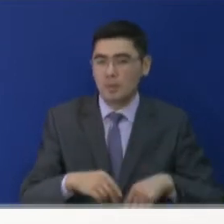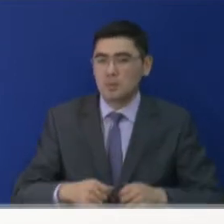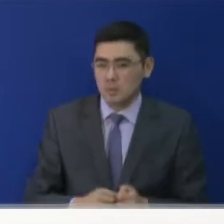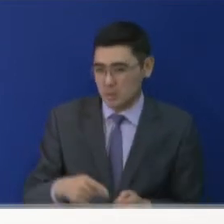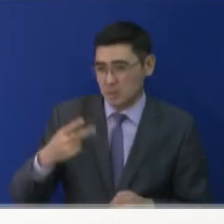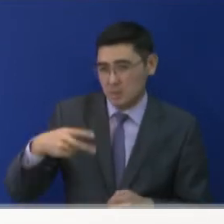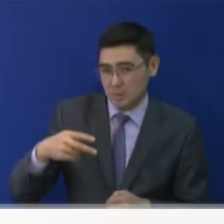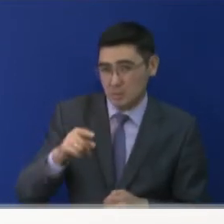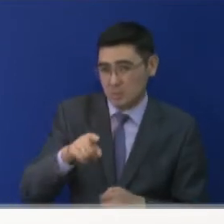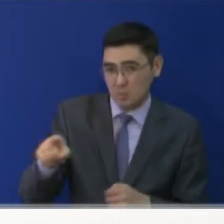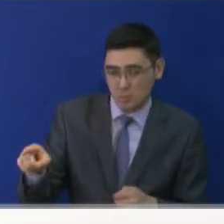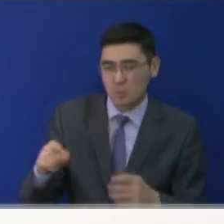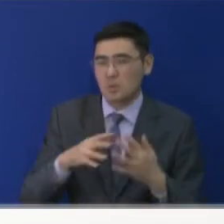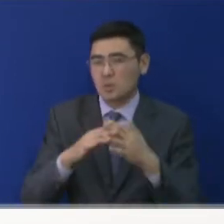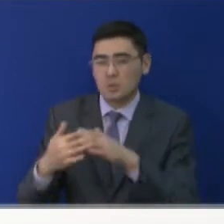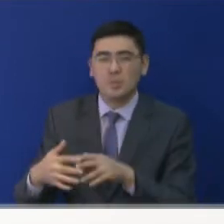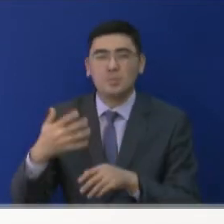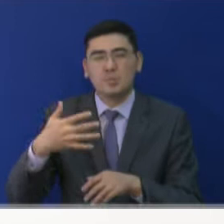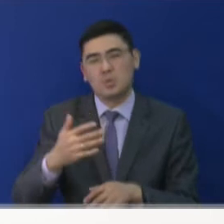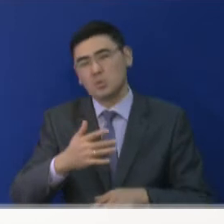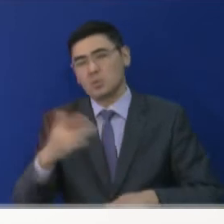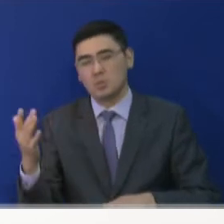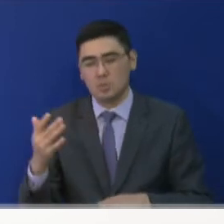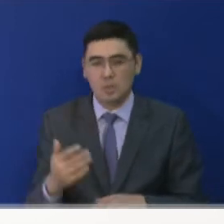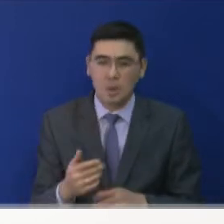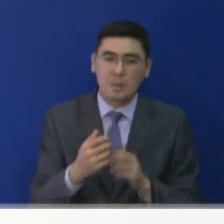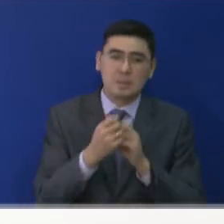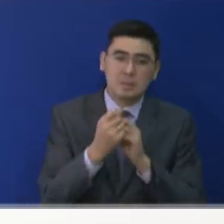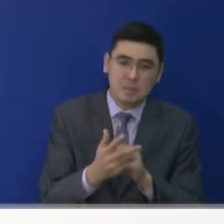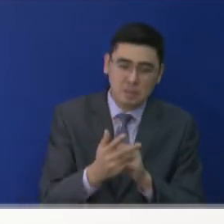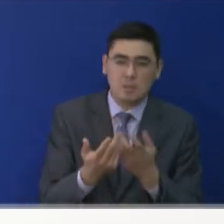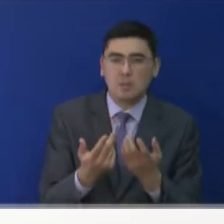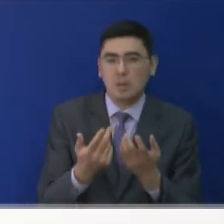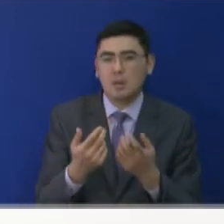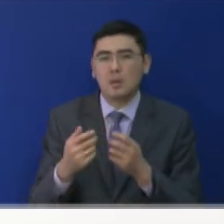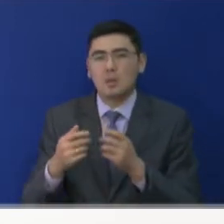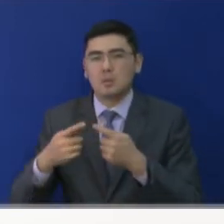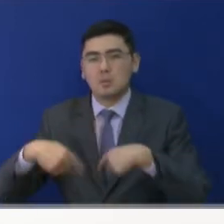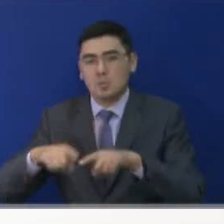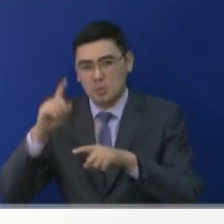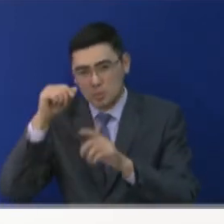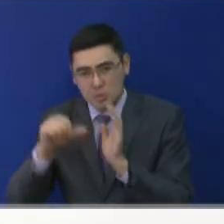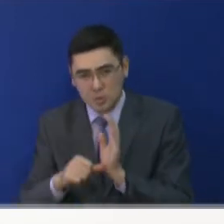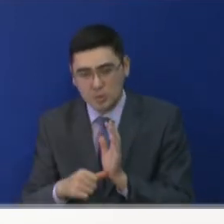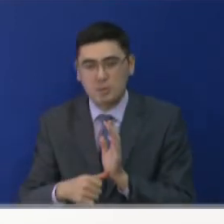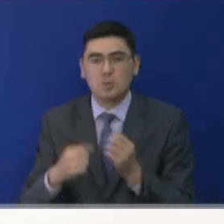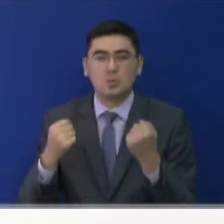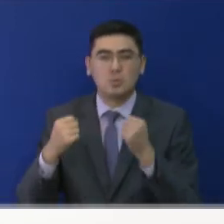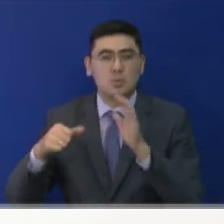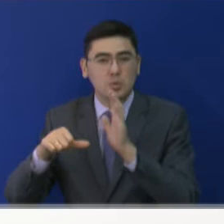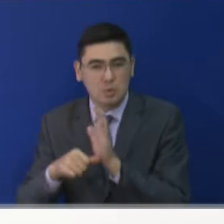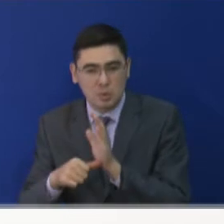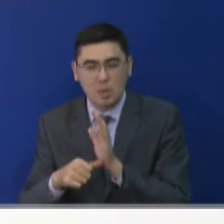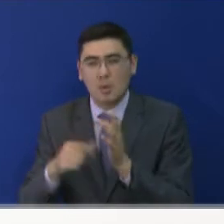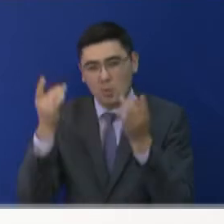жоба жүзеге аспақ. Оның ішінде білім беру саласында 13, денсаулық сақтау саласында 6, спорт саласында 6, мәдениет саласында